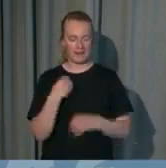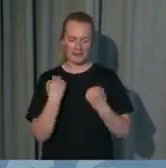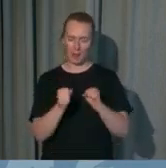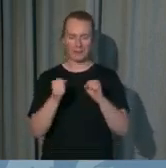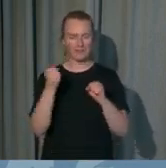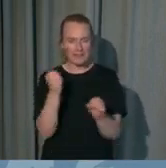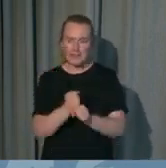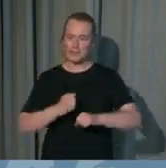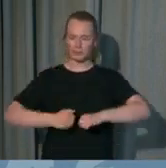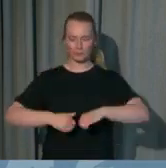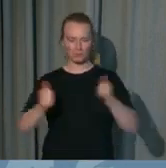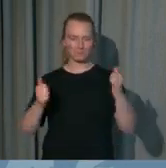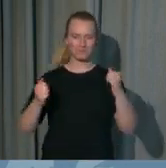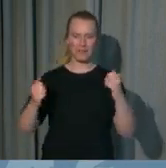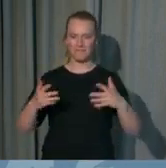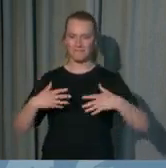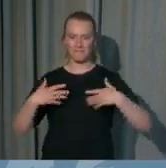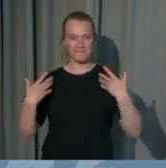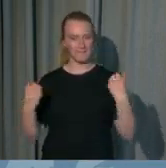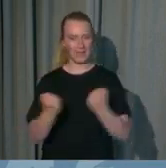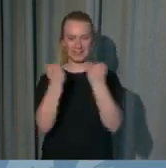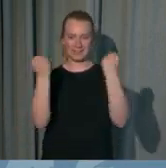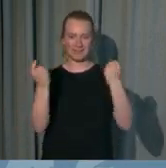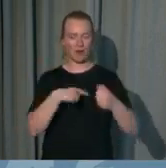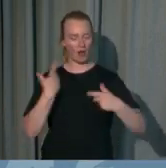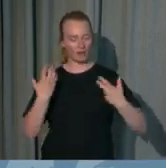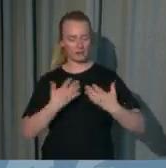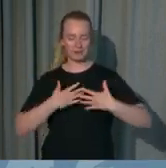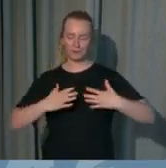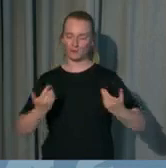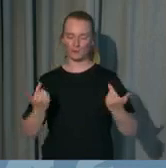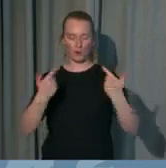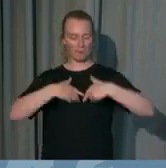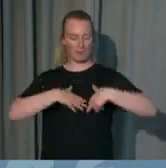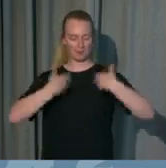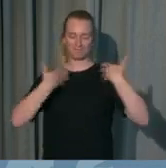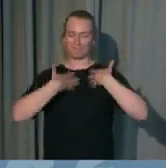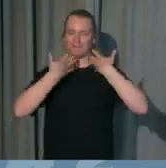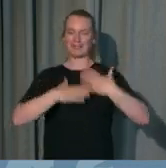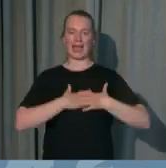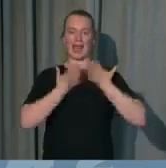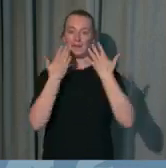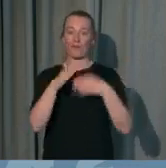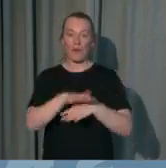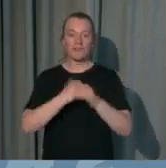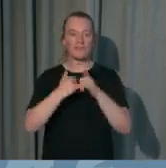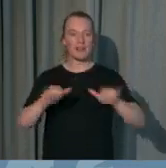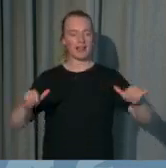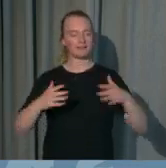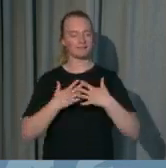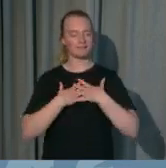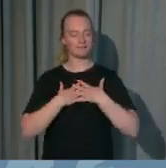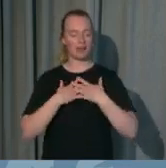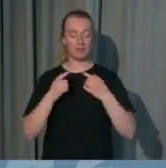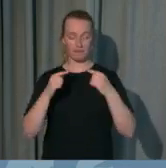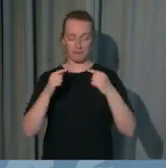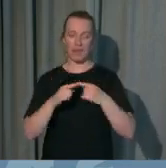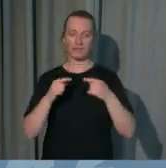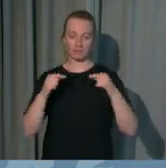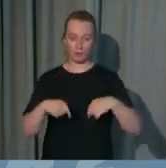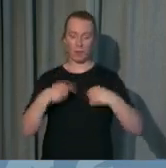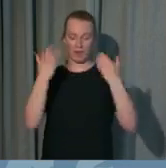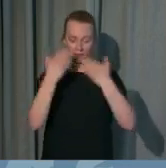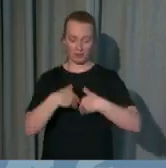Vi var i Pride Park. Vi var alle fylt med kjærlighet og en følelse av frihet. Men i natt så ble regnbua